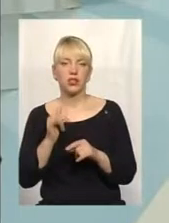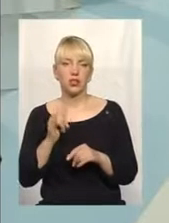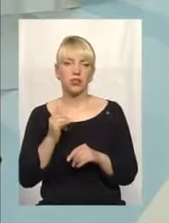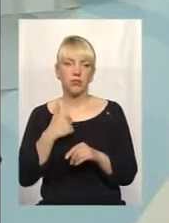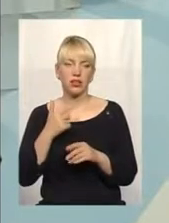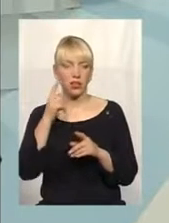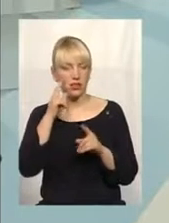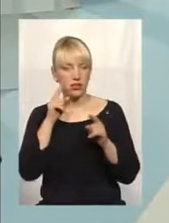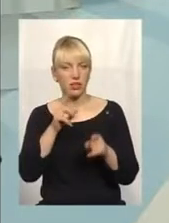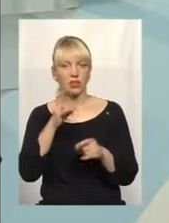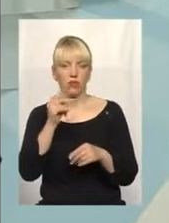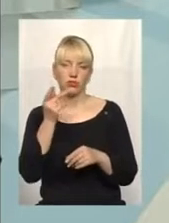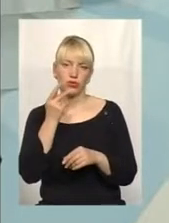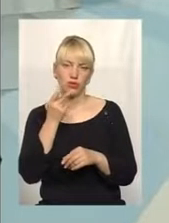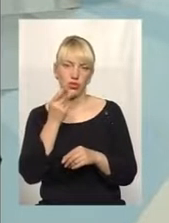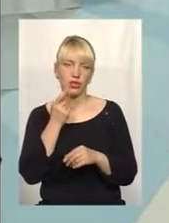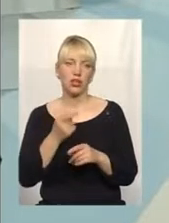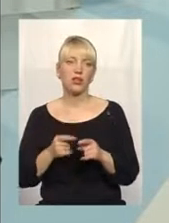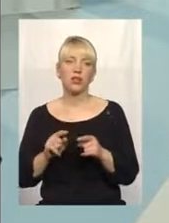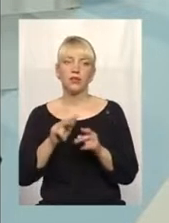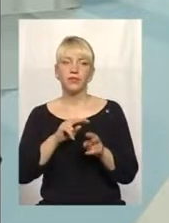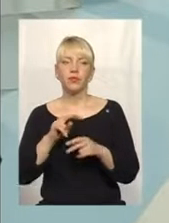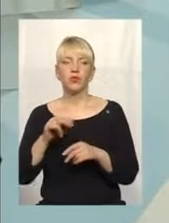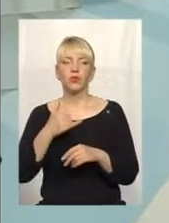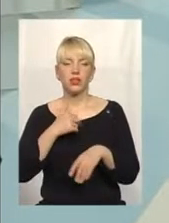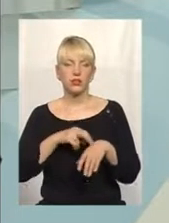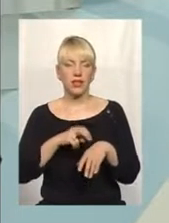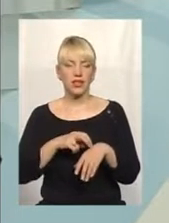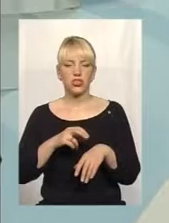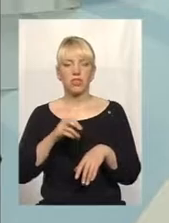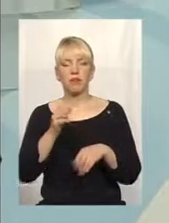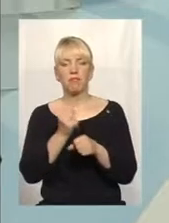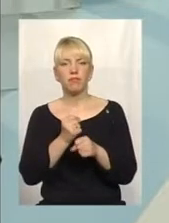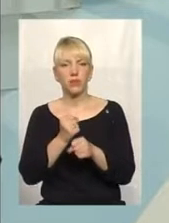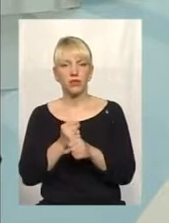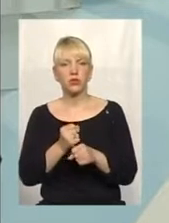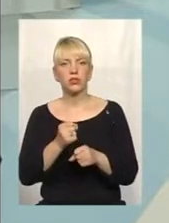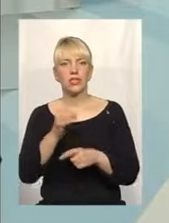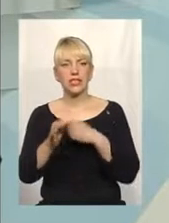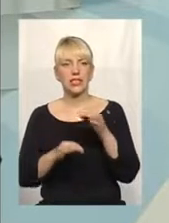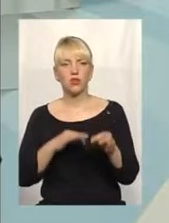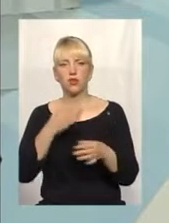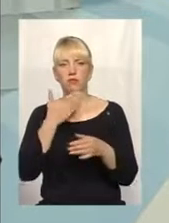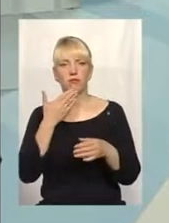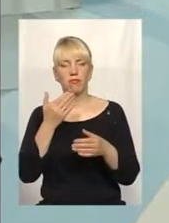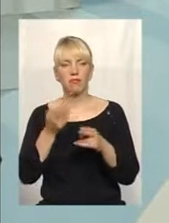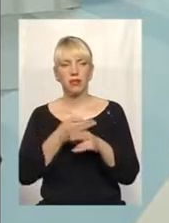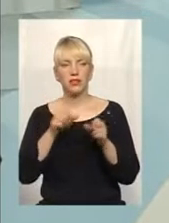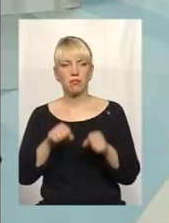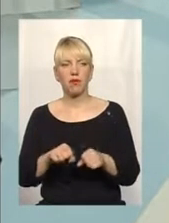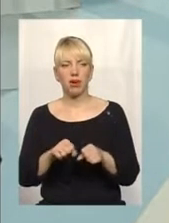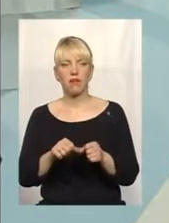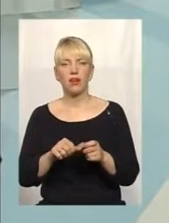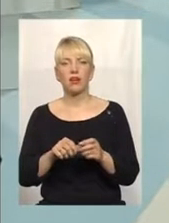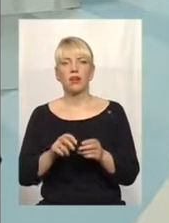на постійний нагляд за дитиною. У нас медичні працівники круглодобово. Вони без права відлучення. Якщо медичний працівник хоче десь